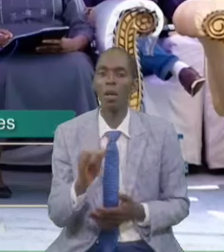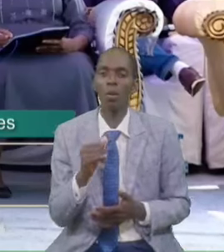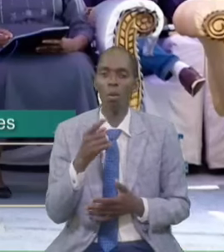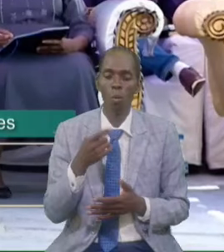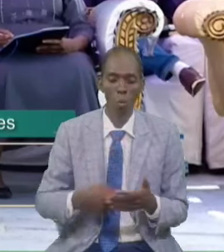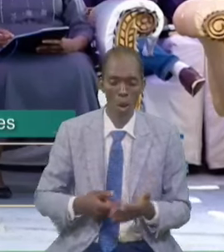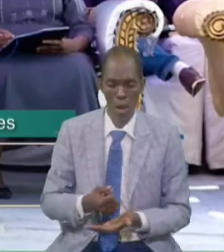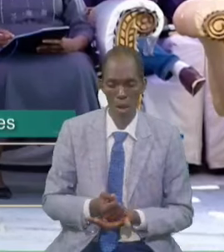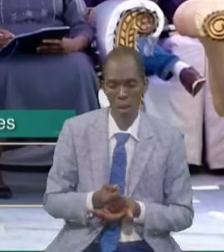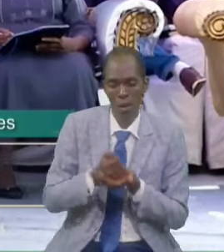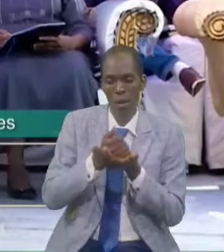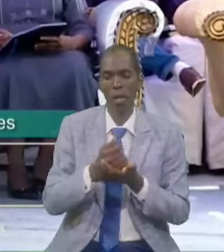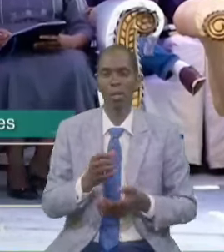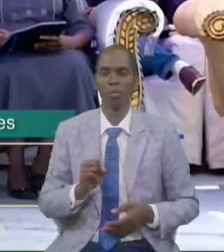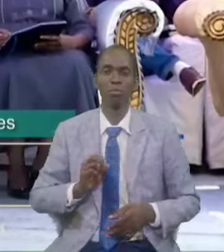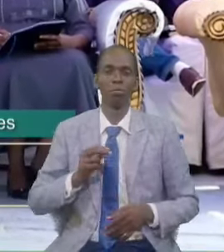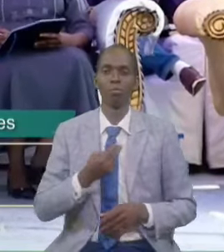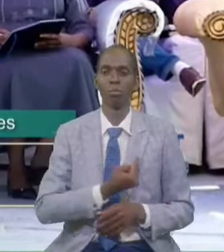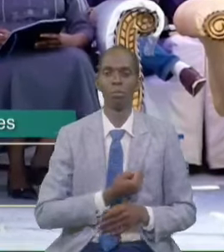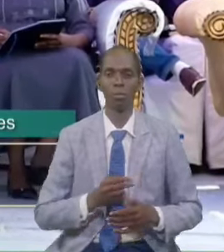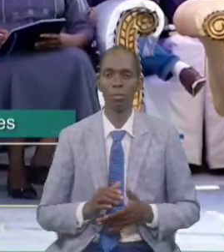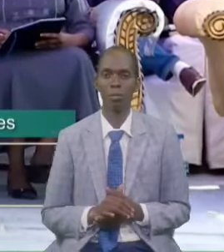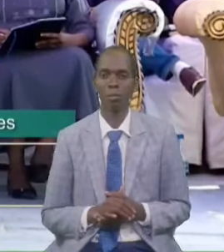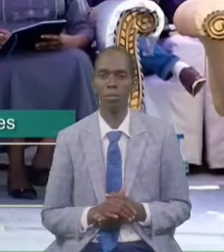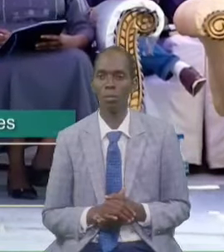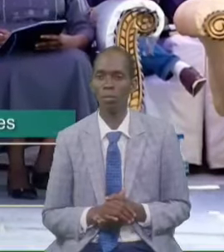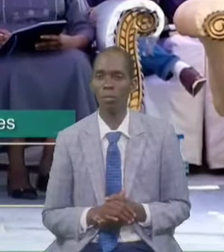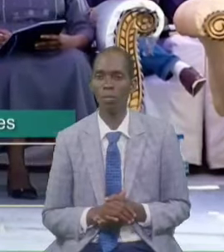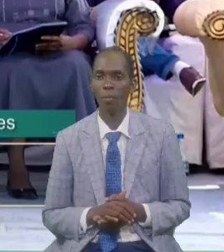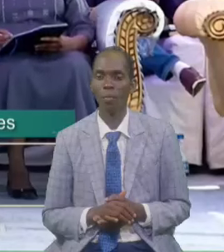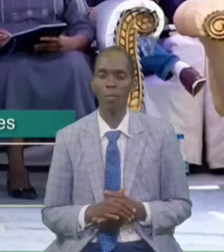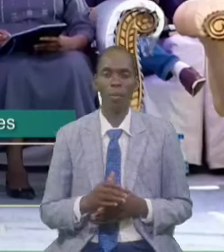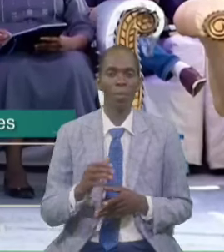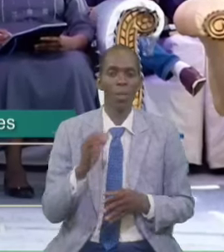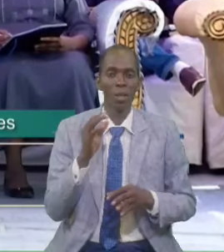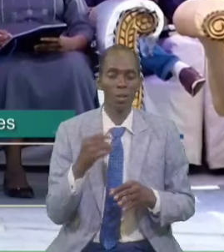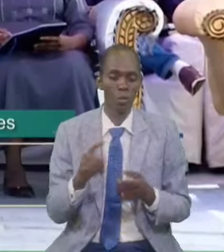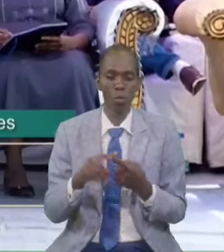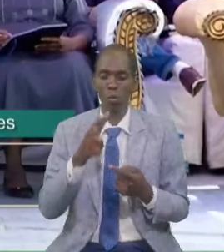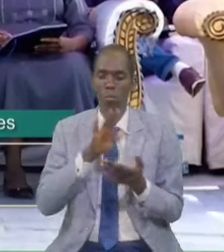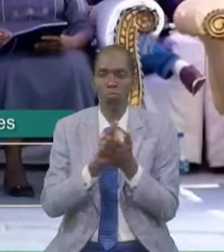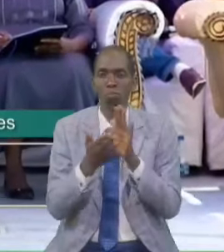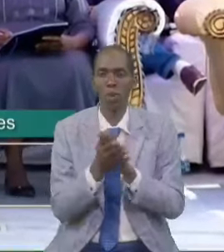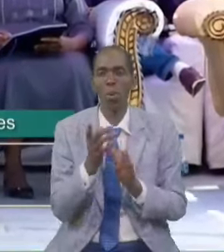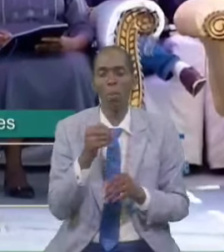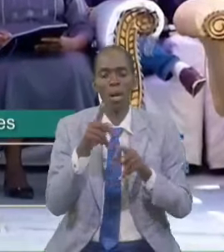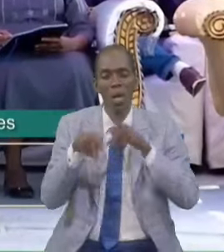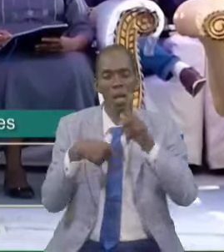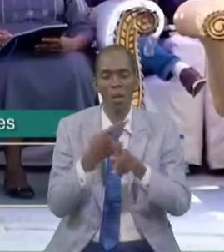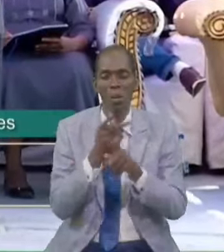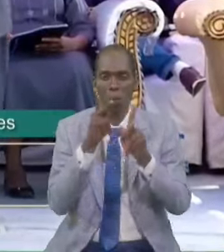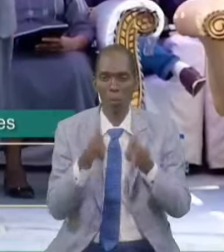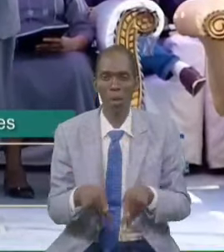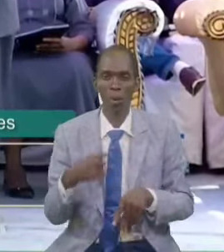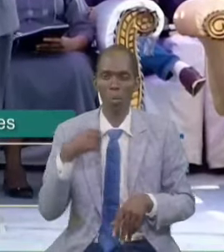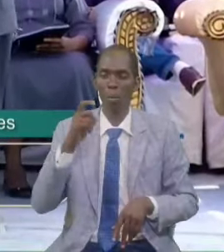ప్రతి చోట మనం చేసే కార్యం మనకు సహాయకరంగా ఉండాలి. The person we ought to be. మనం ఎటువంటి వ్యక్తిగా ఉంచబడాలో ఆ రీతిగా ఉండాలి. Heroes